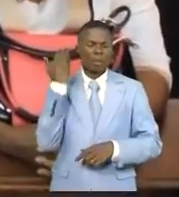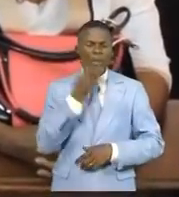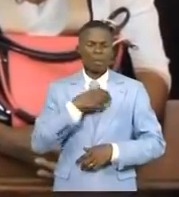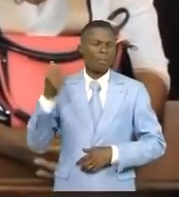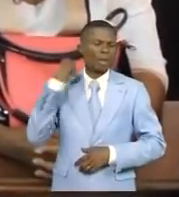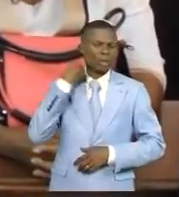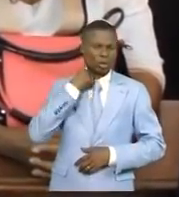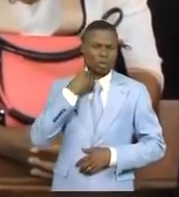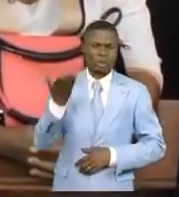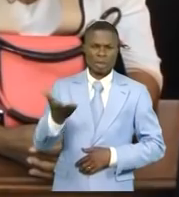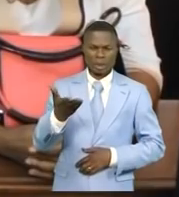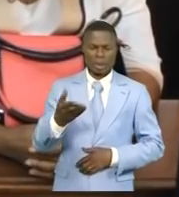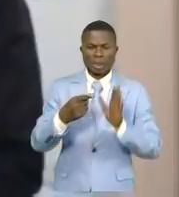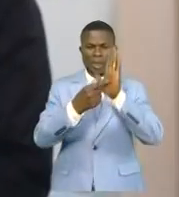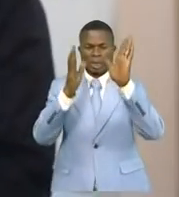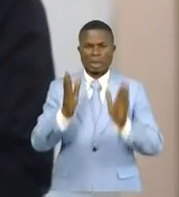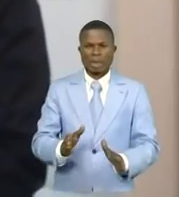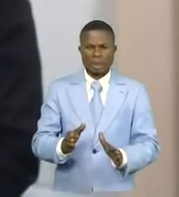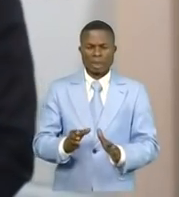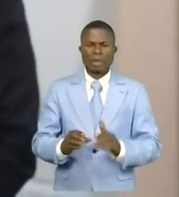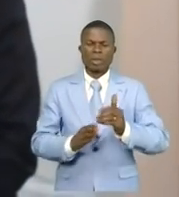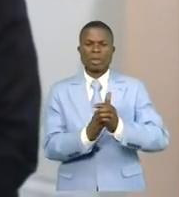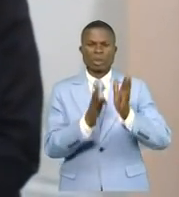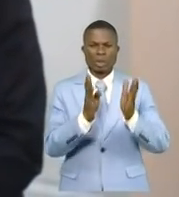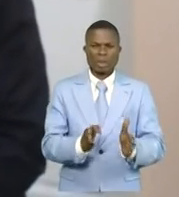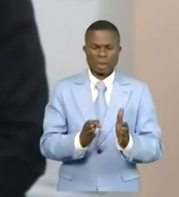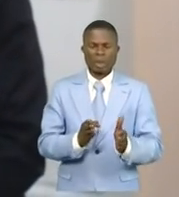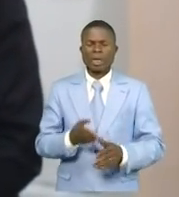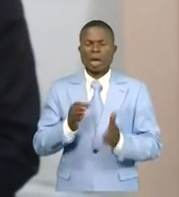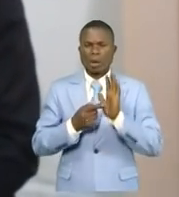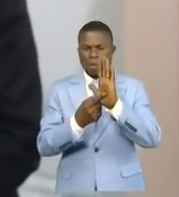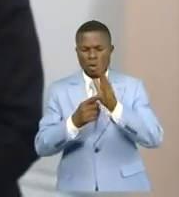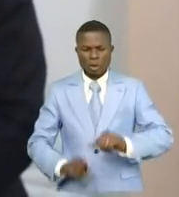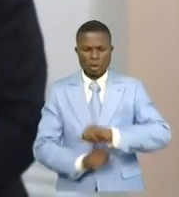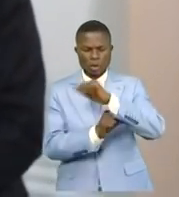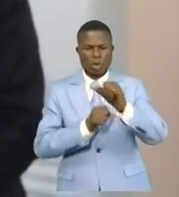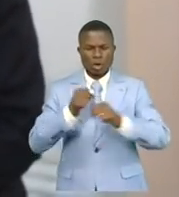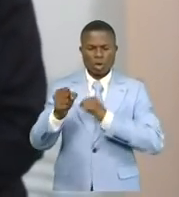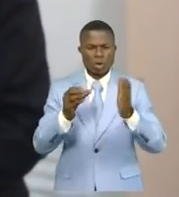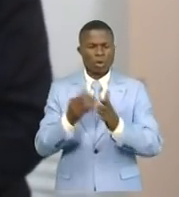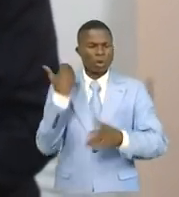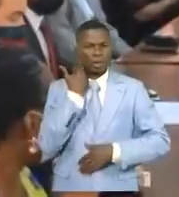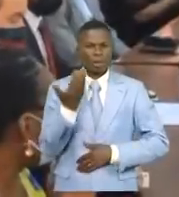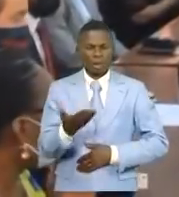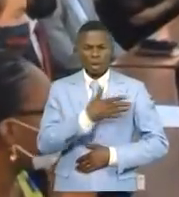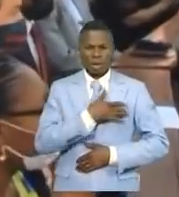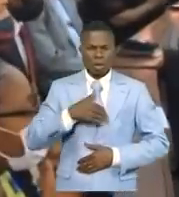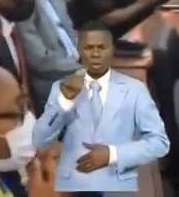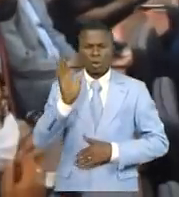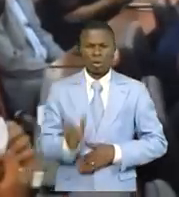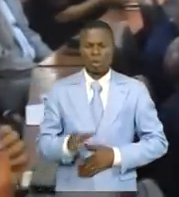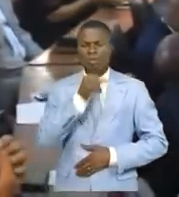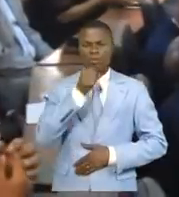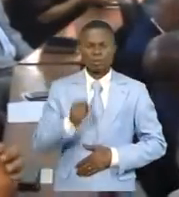abnégation. Occasion pour les représentants des partenaires de réitérer leur appui dans la lutte contre la COVID. Au nom du recteur, le doyen